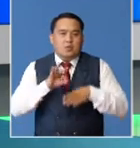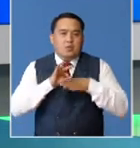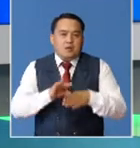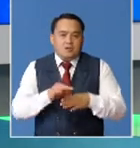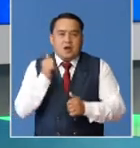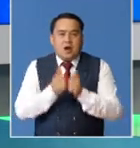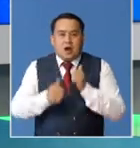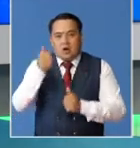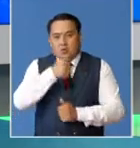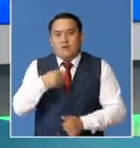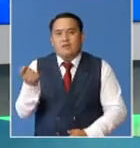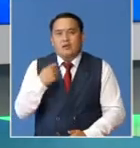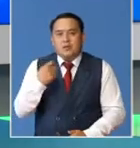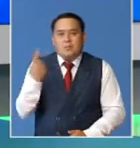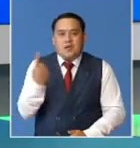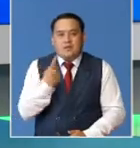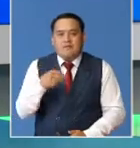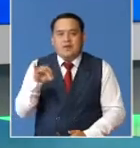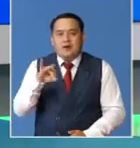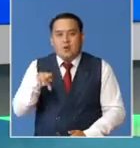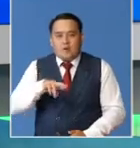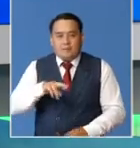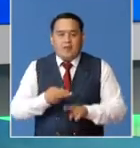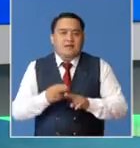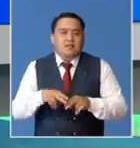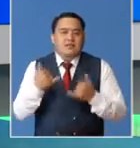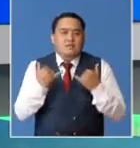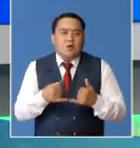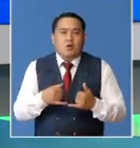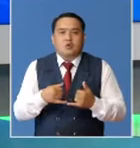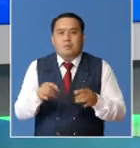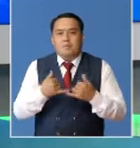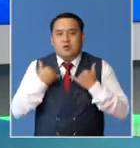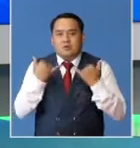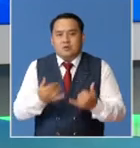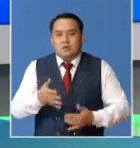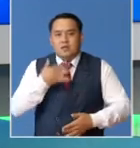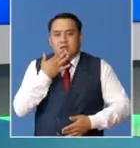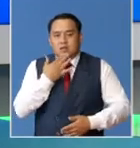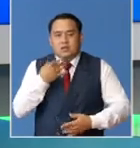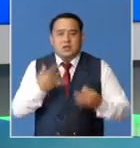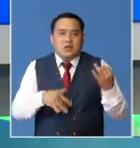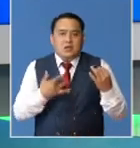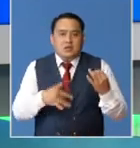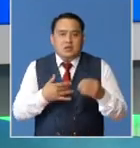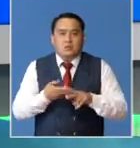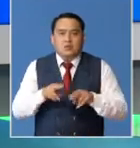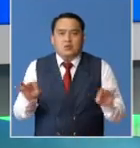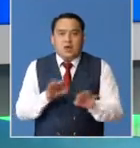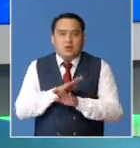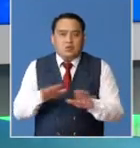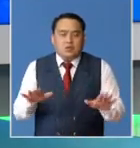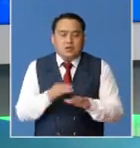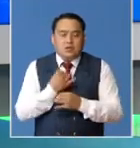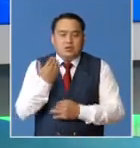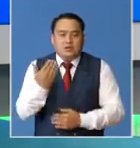будут проводиться ежегодно в первое воскресенье июля. Сегодняшний репортаж посвящен национальному инструменту, а также